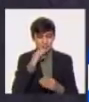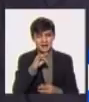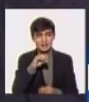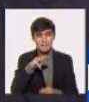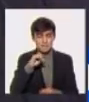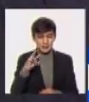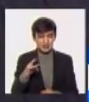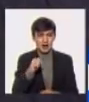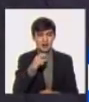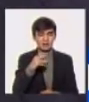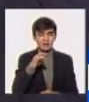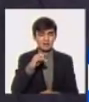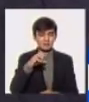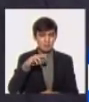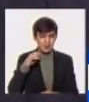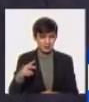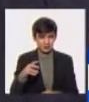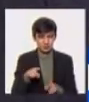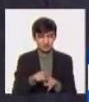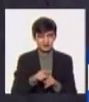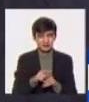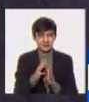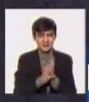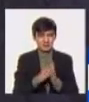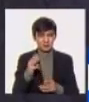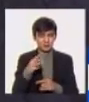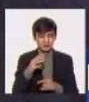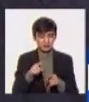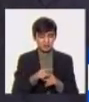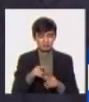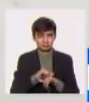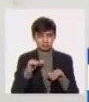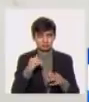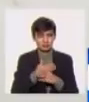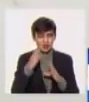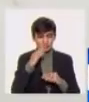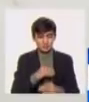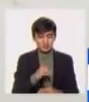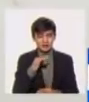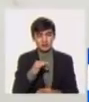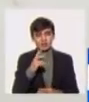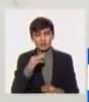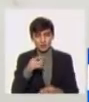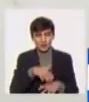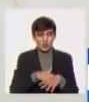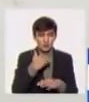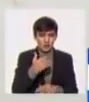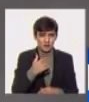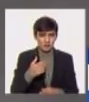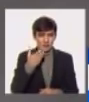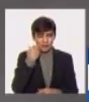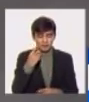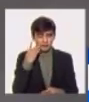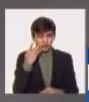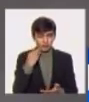вот адраспана, pH среды, значит, увеличивается. Но и увлекаться народными средствами тоже не стоит.